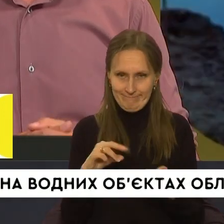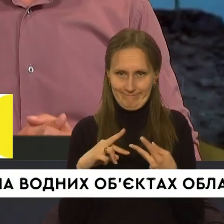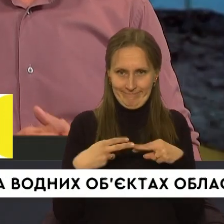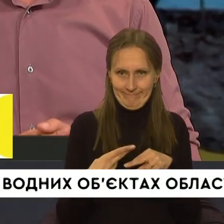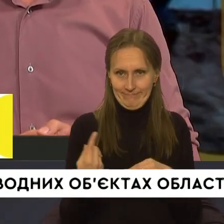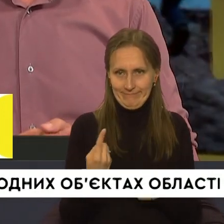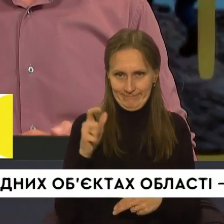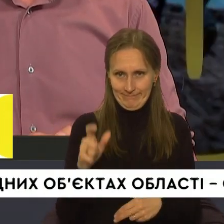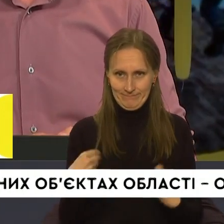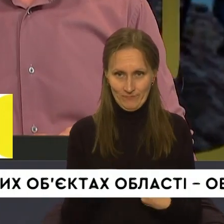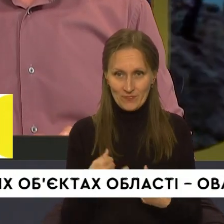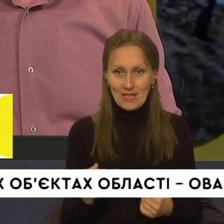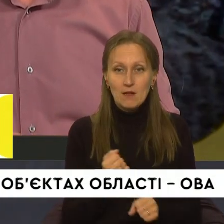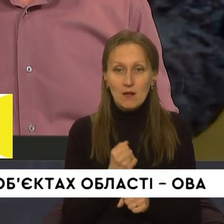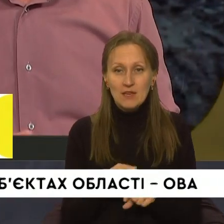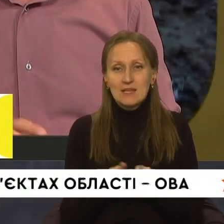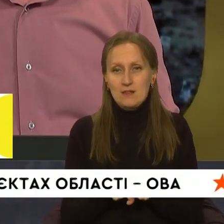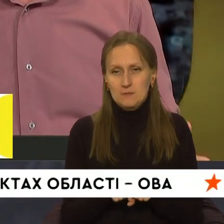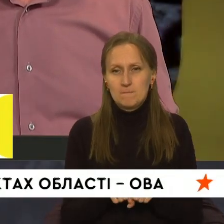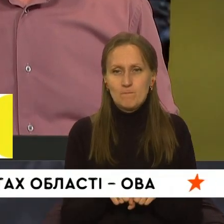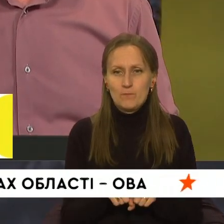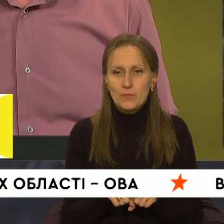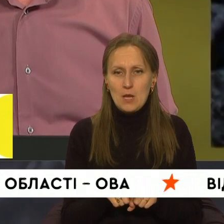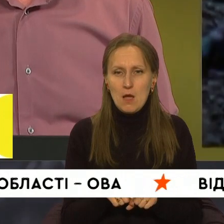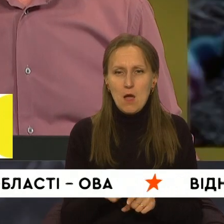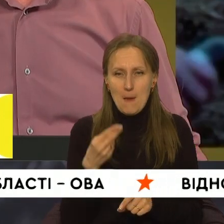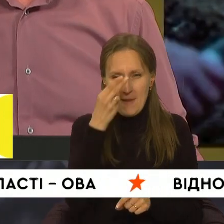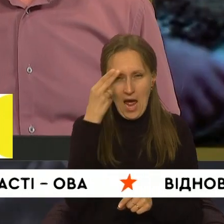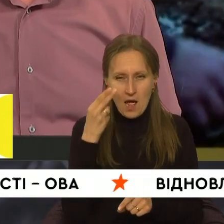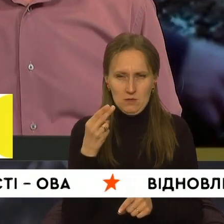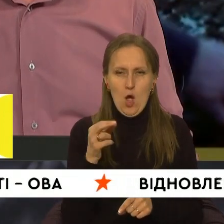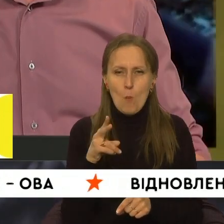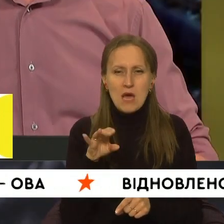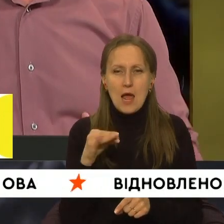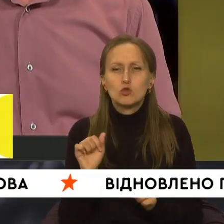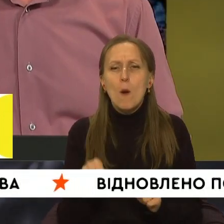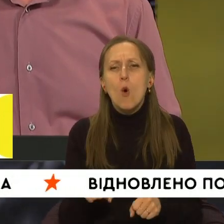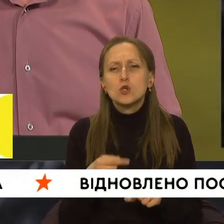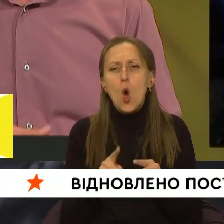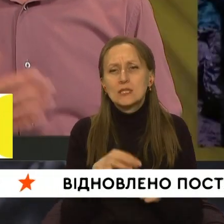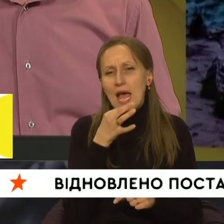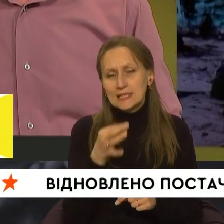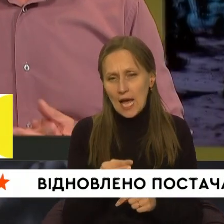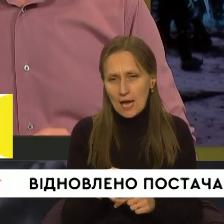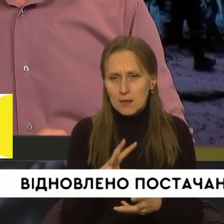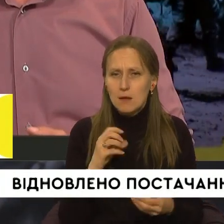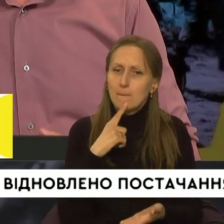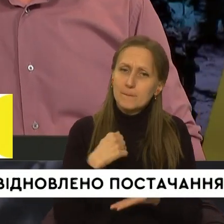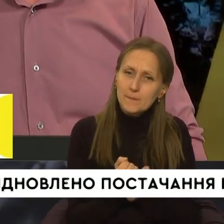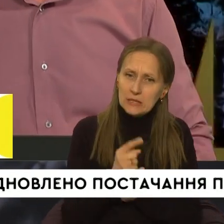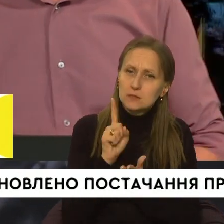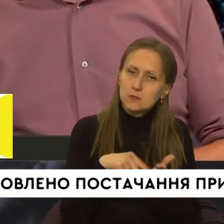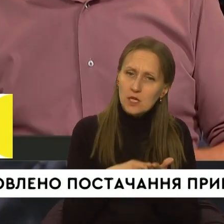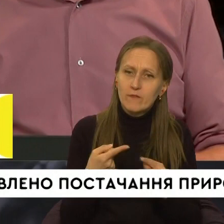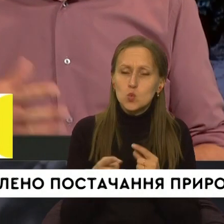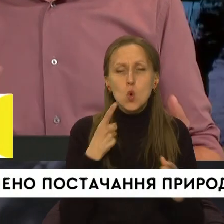перевдягнувшись у цивільну форму для здійснення так званих партизанських операцій. Що ви можете про це сказати, підтвердити чи спростувати